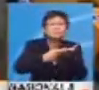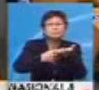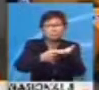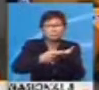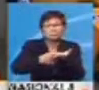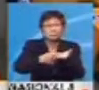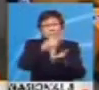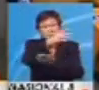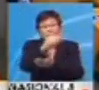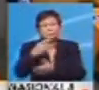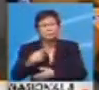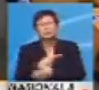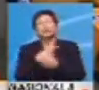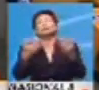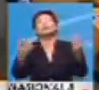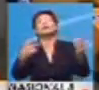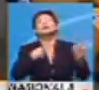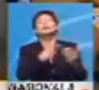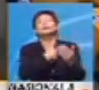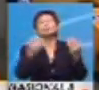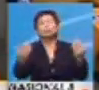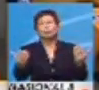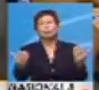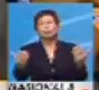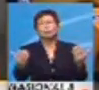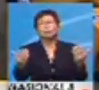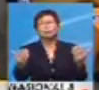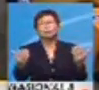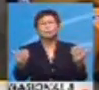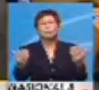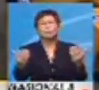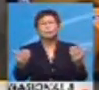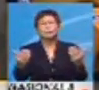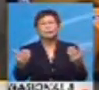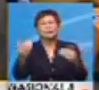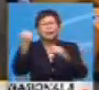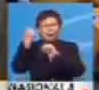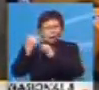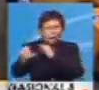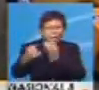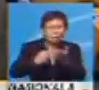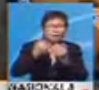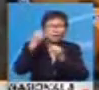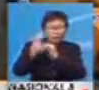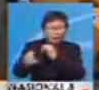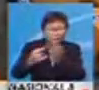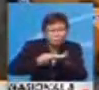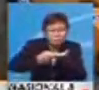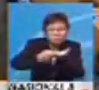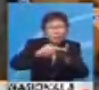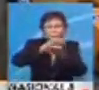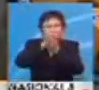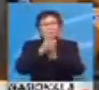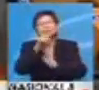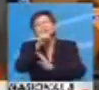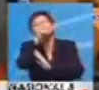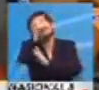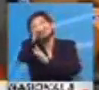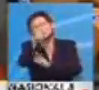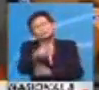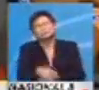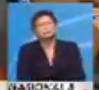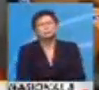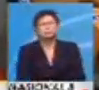dan kita doa supaya apa nih final ini akan menjadi kenyataan lah